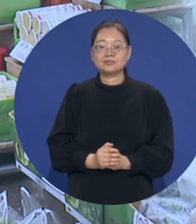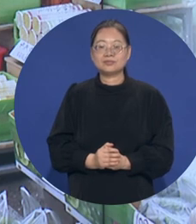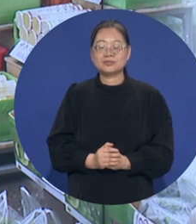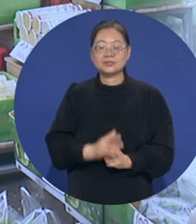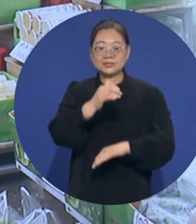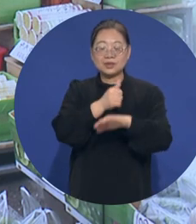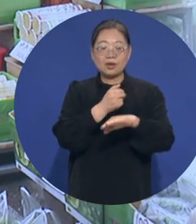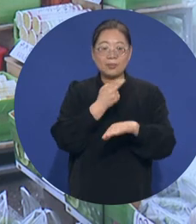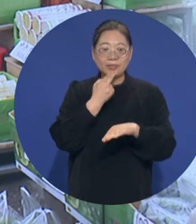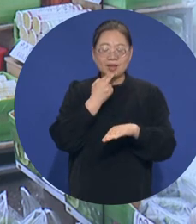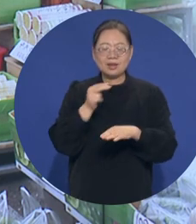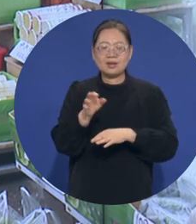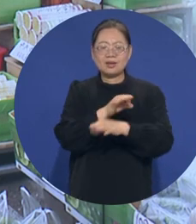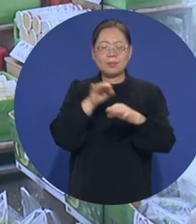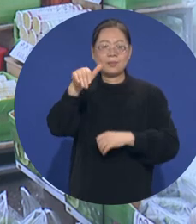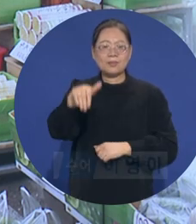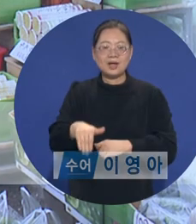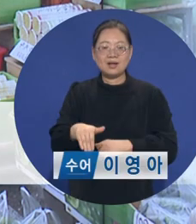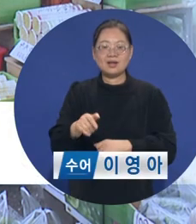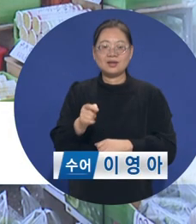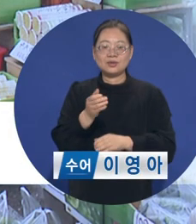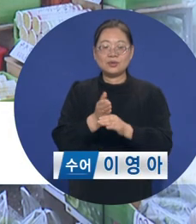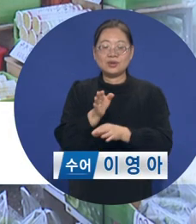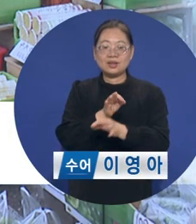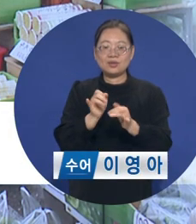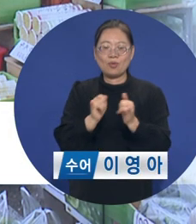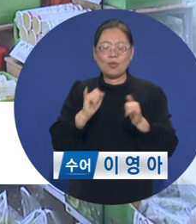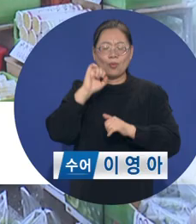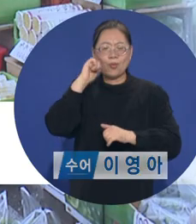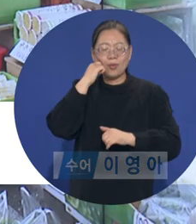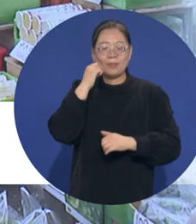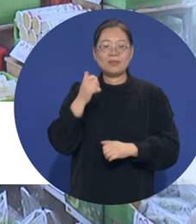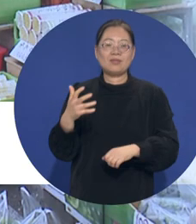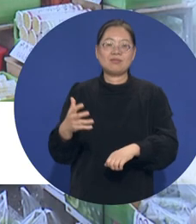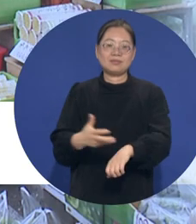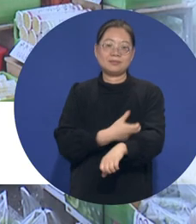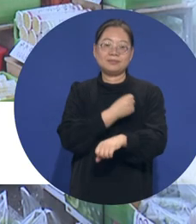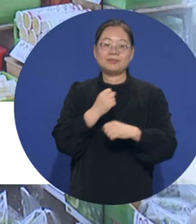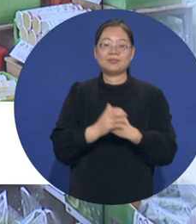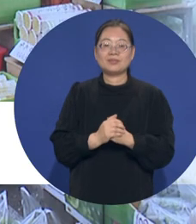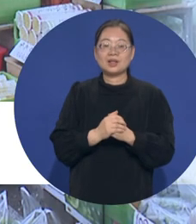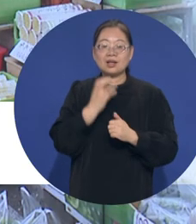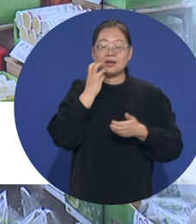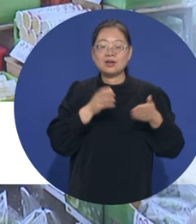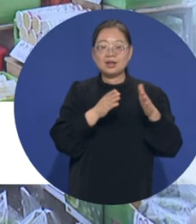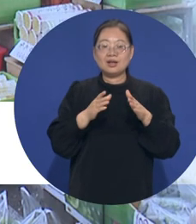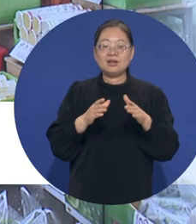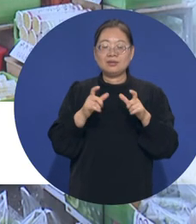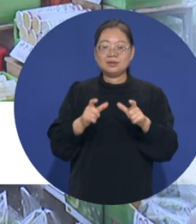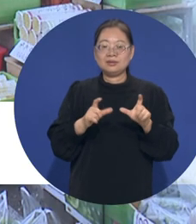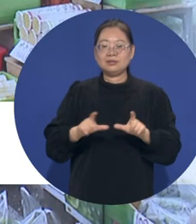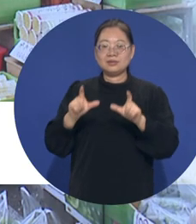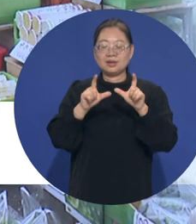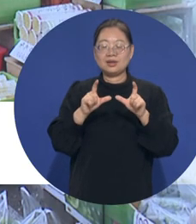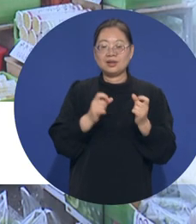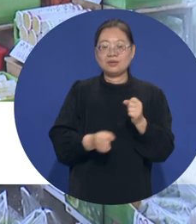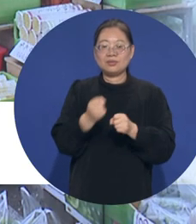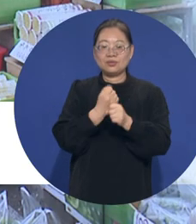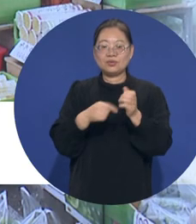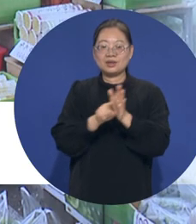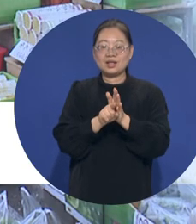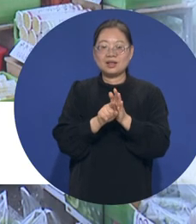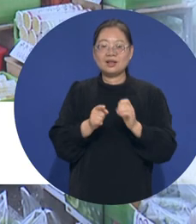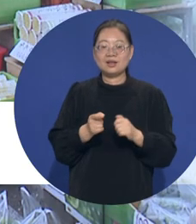끝이 안 보이는 경기 침체 속에 소상공인들의 어려움은 커져만 가고 있는데요. 경기도가 민생 회복을 위한 소상공인